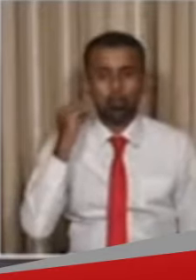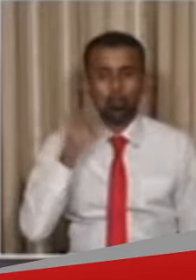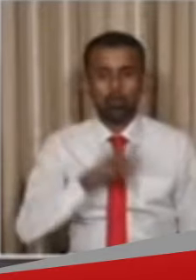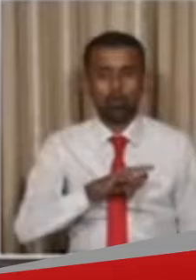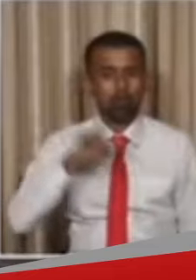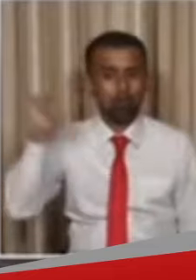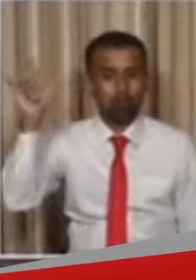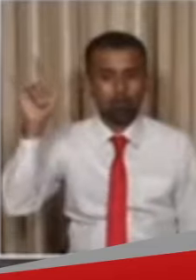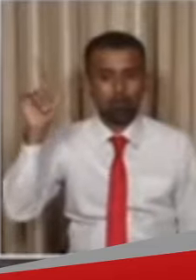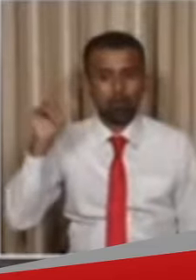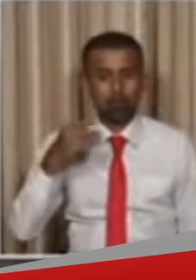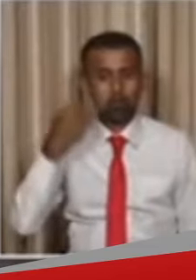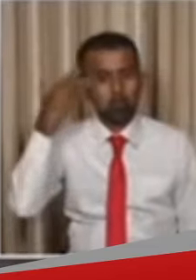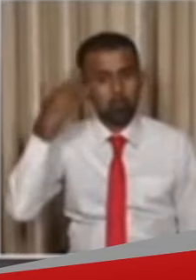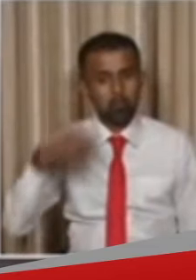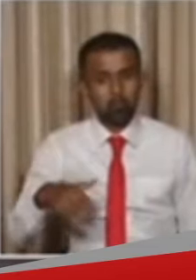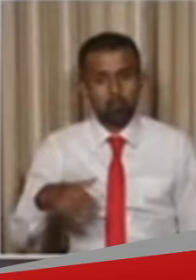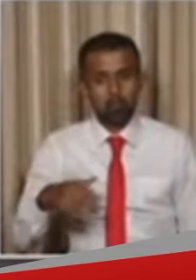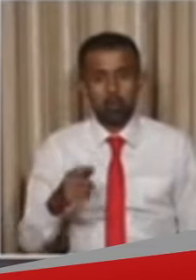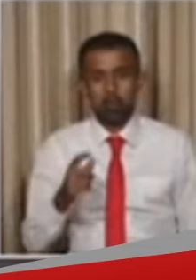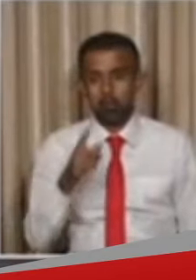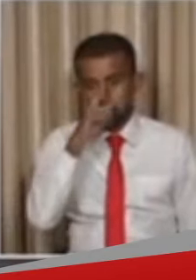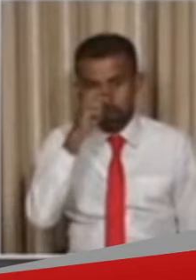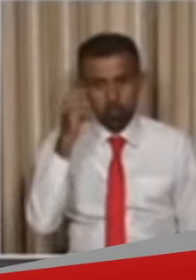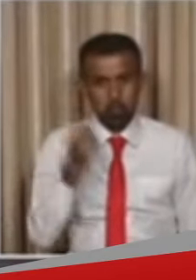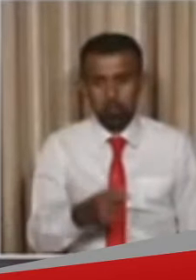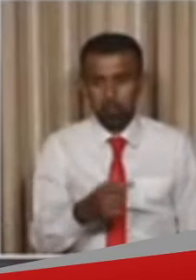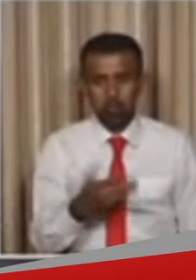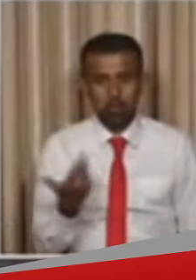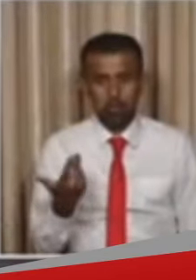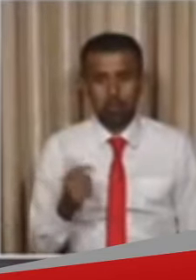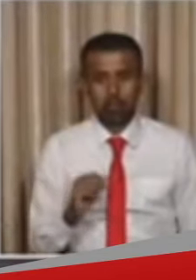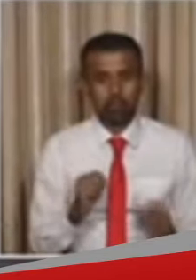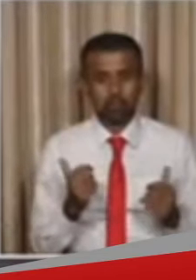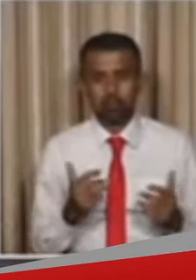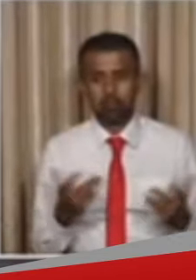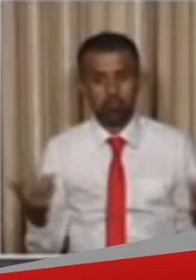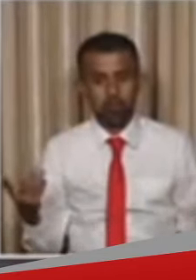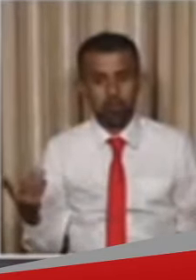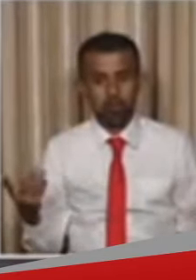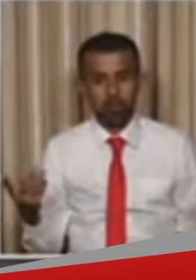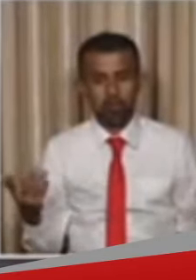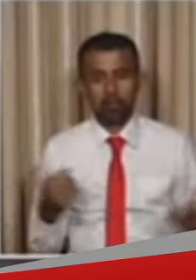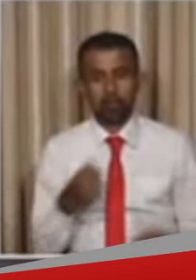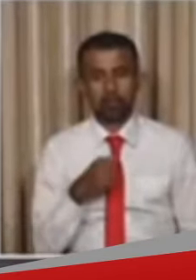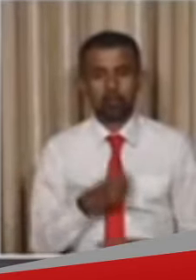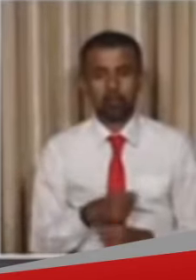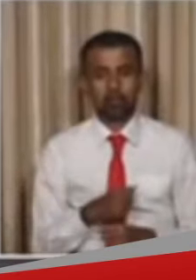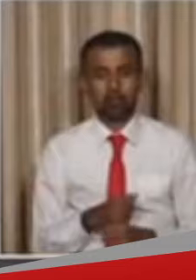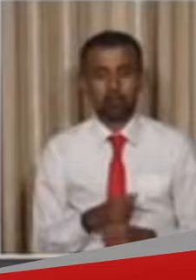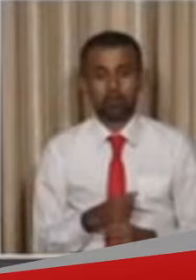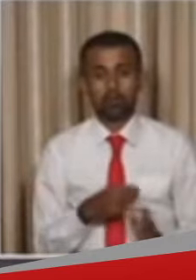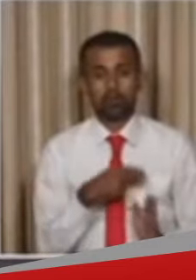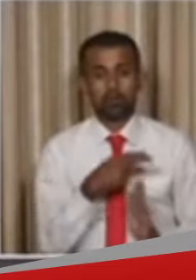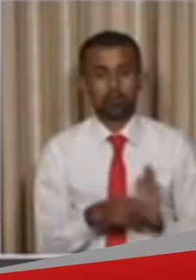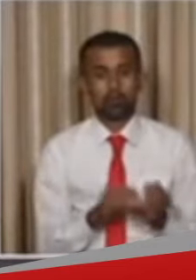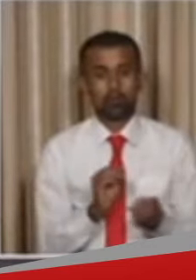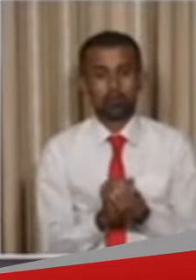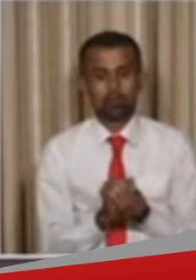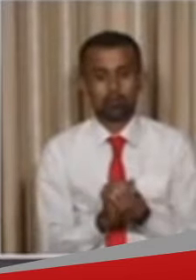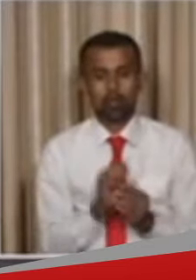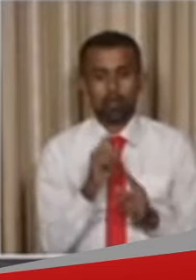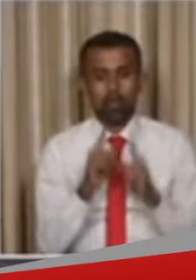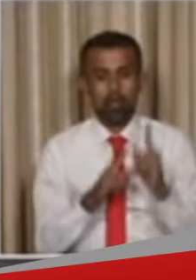ගිහිල්ලා ජීවිත නැති වෙලා, පඩි නැතුව ජීවත් වෙන්න විදියක් නැතුව ආණ්ඩුව ජාතික ආරක්ෂාව ගැන කතා